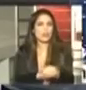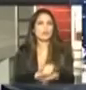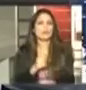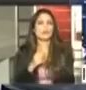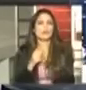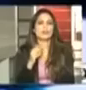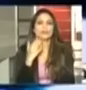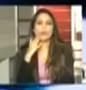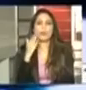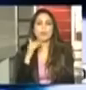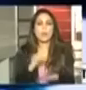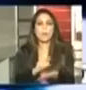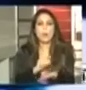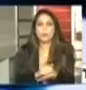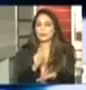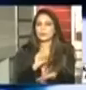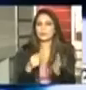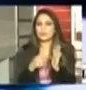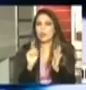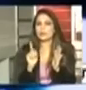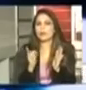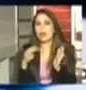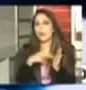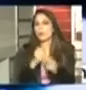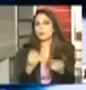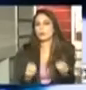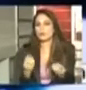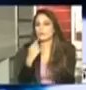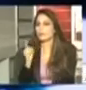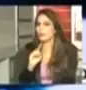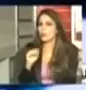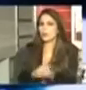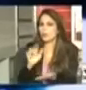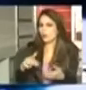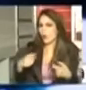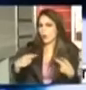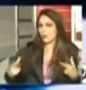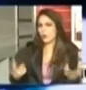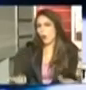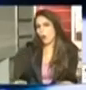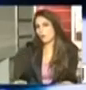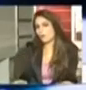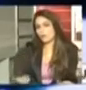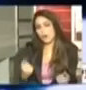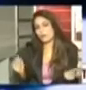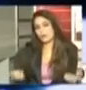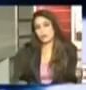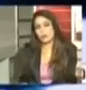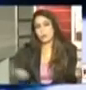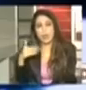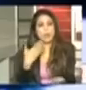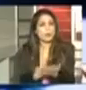שנה, וזה לא סיבה לקום ולעשות מעשה. לא, והעיתון היה יכול למכור את זה לגורם. כן, נכון. היה לנו